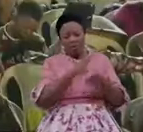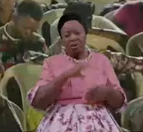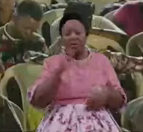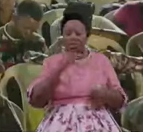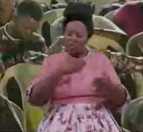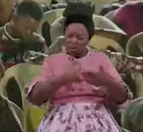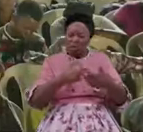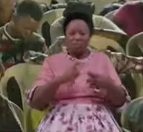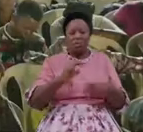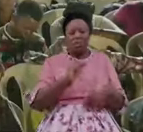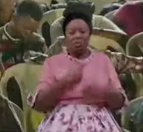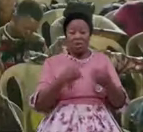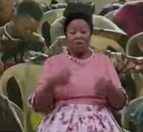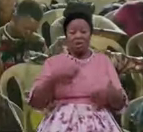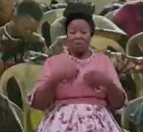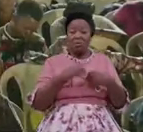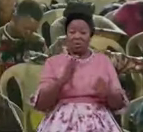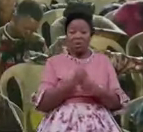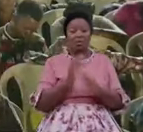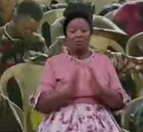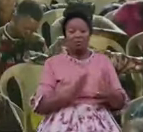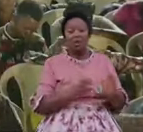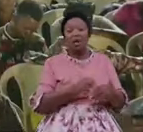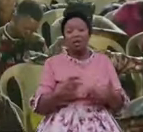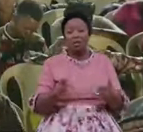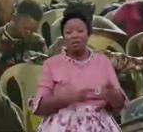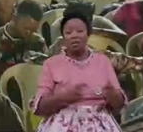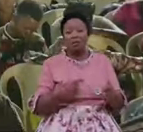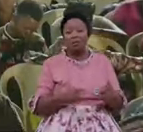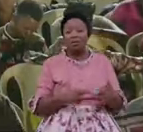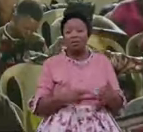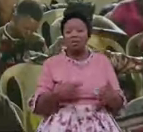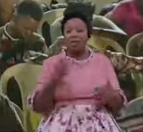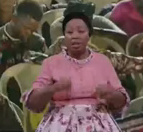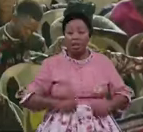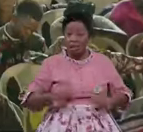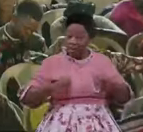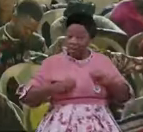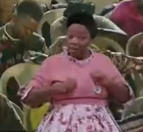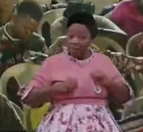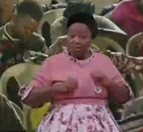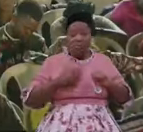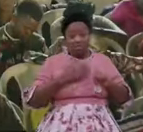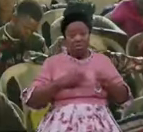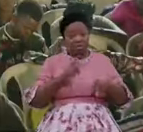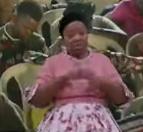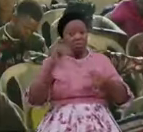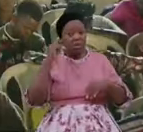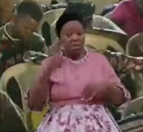puulaire s'afficher rempiss le formulaire pu mettez